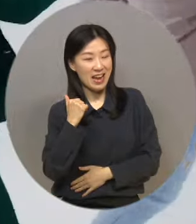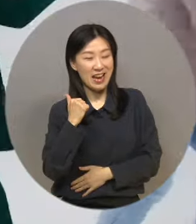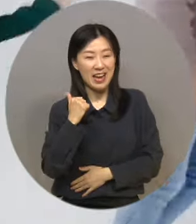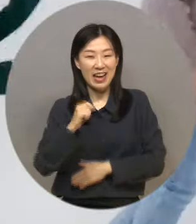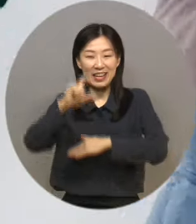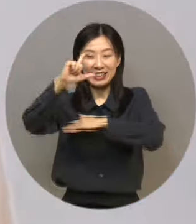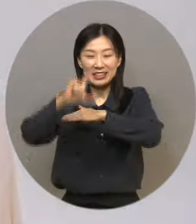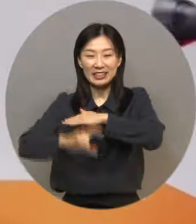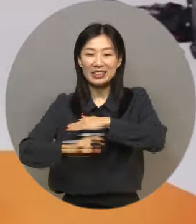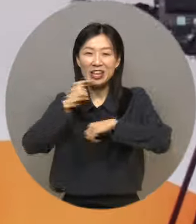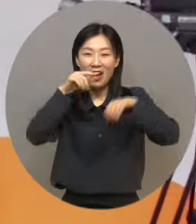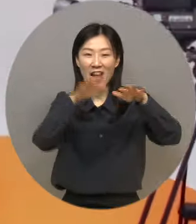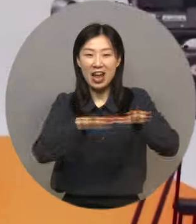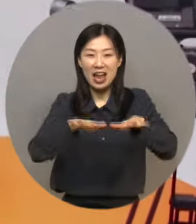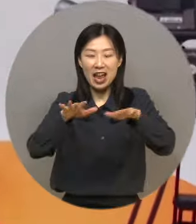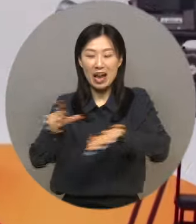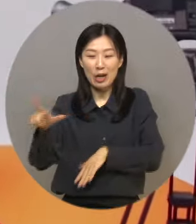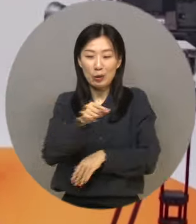서해안 고속도로 타고